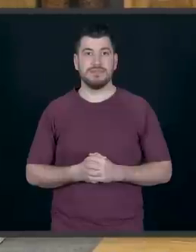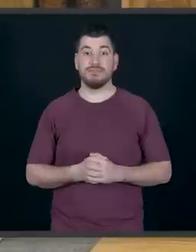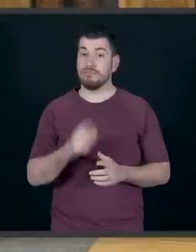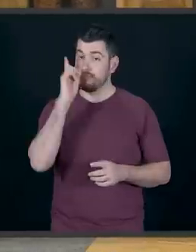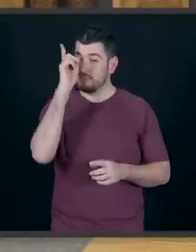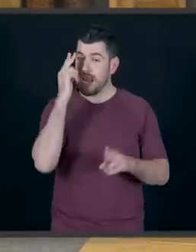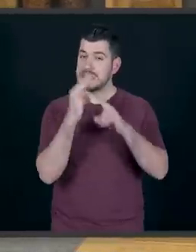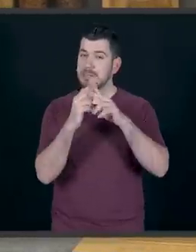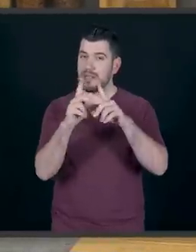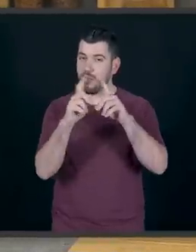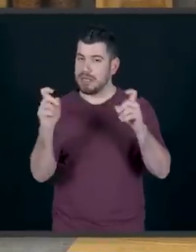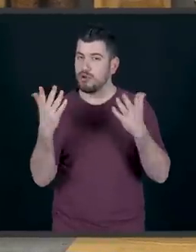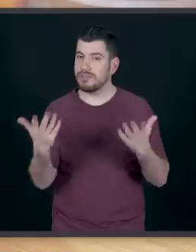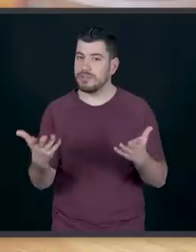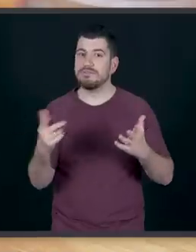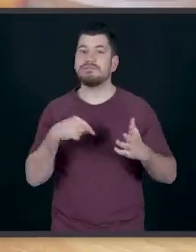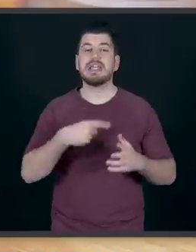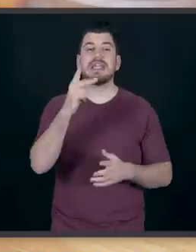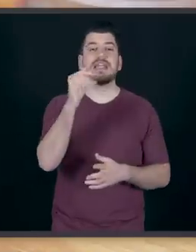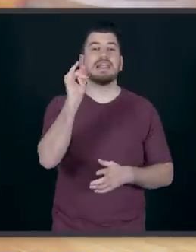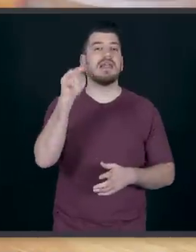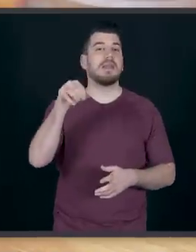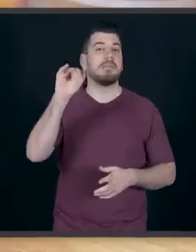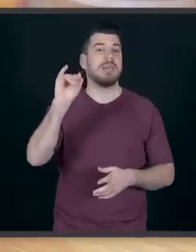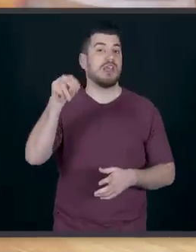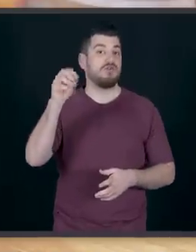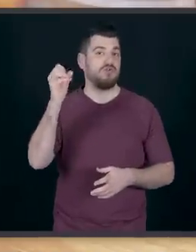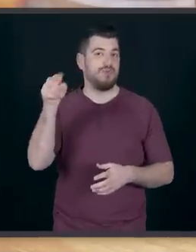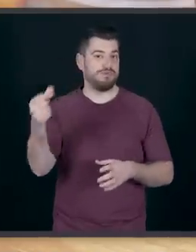Συστατικό κλειδί για τη συνταγή μας είναι το κίμινο.